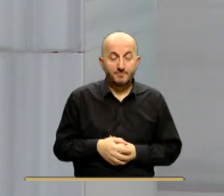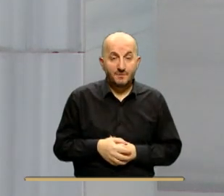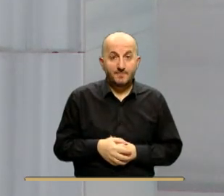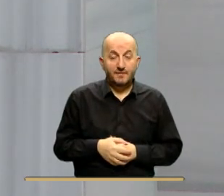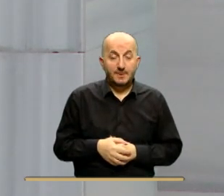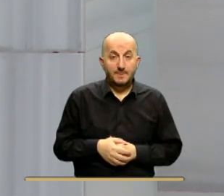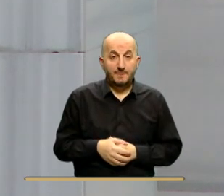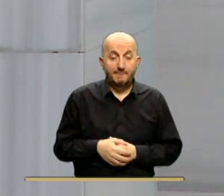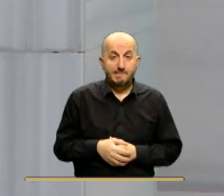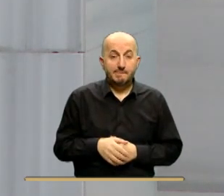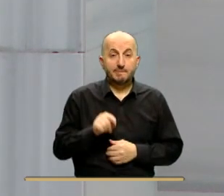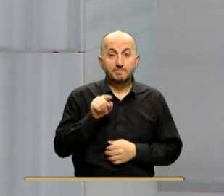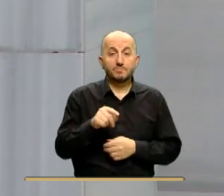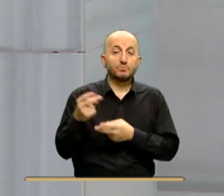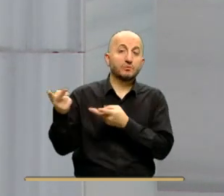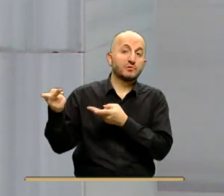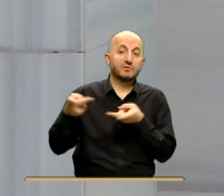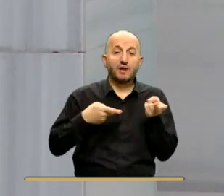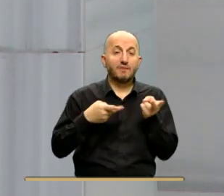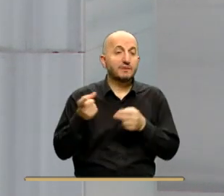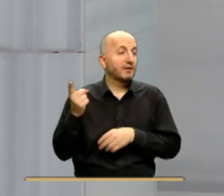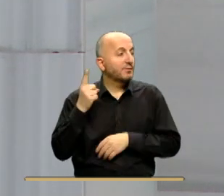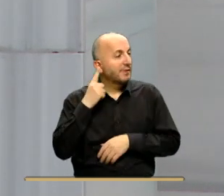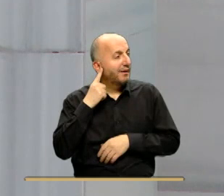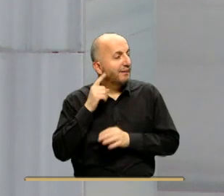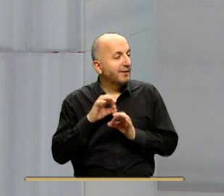Peki bu çağrıya kulak verenler ne olur?